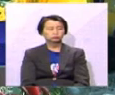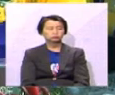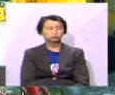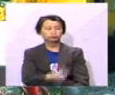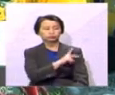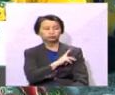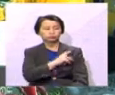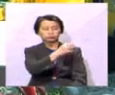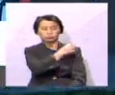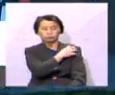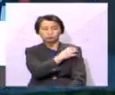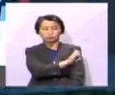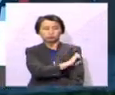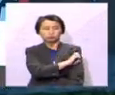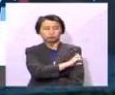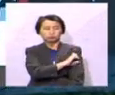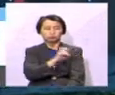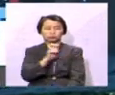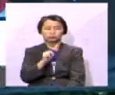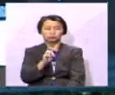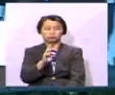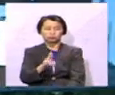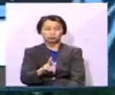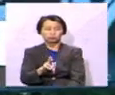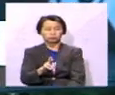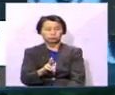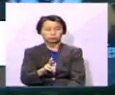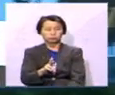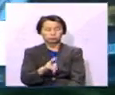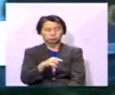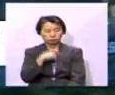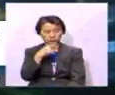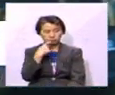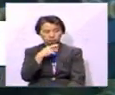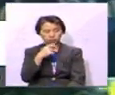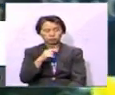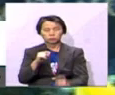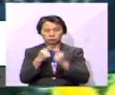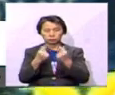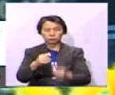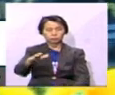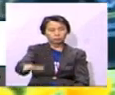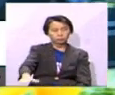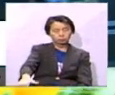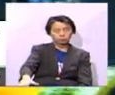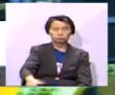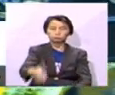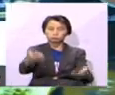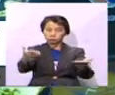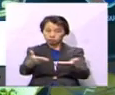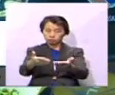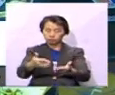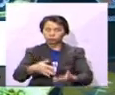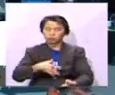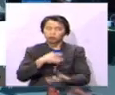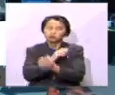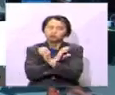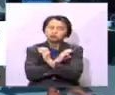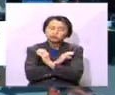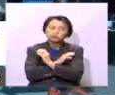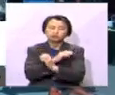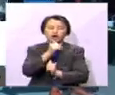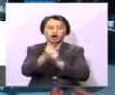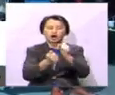Ketua Pegawai Eksekutif NR Syed Hizir Syed Agil Barakbah berkata kategori kanak-kanak itu diperkenal untuk menyemai rasa cinta pada